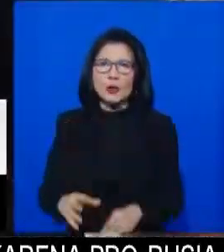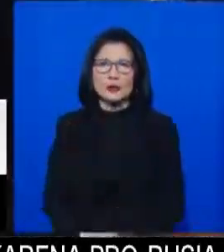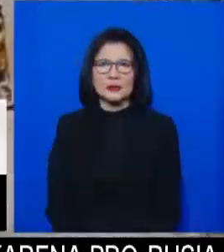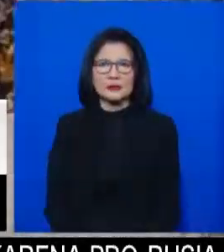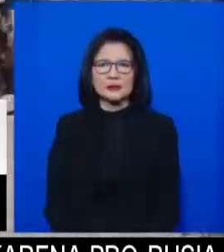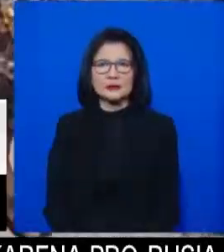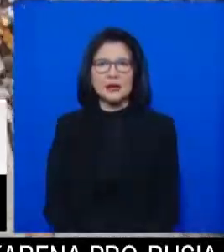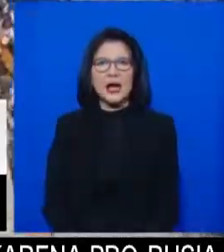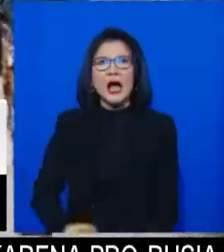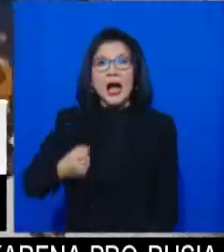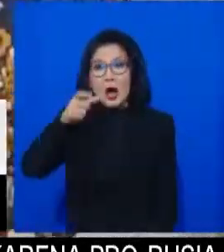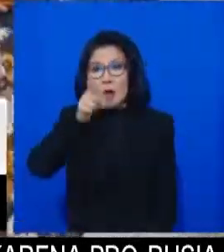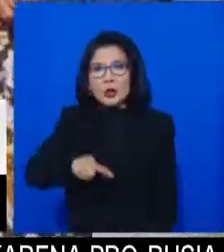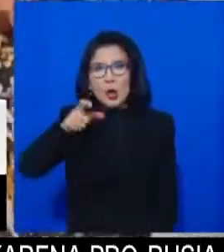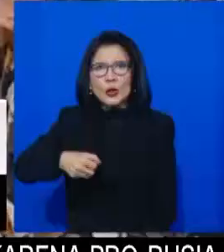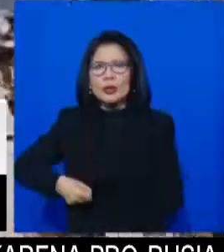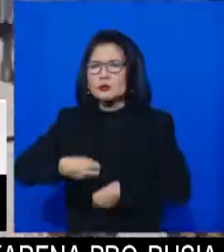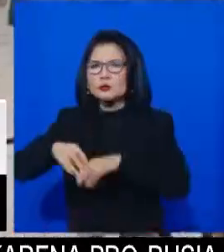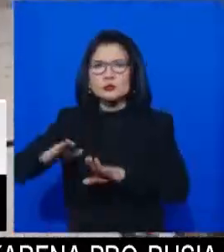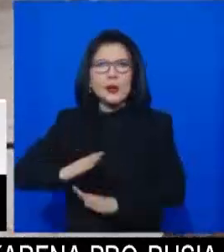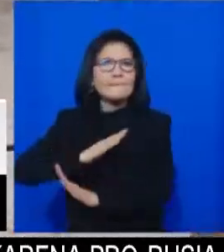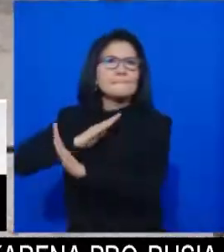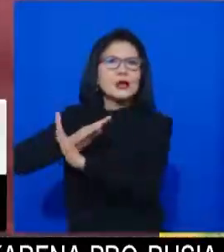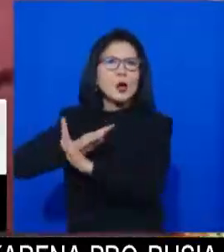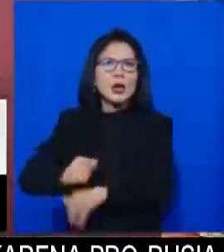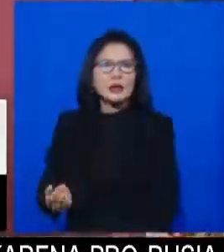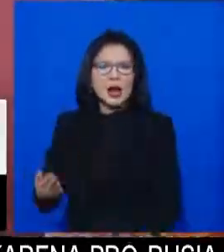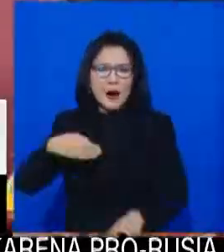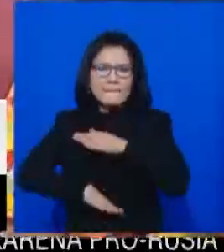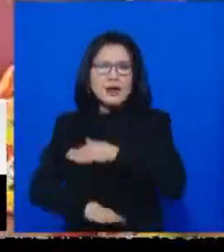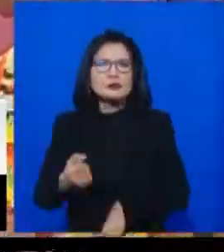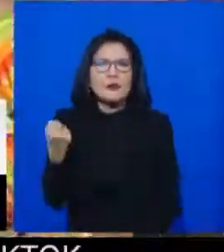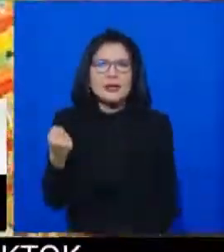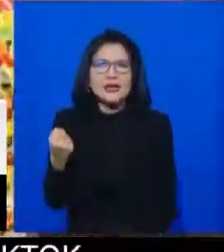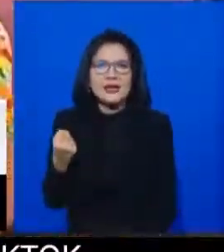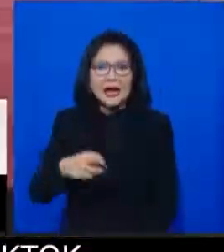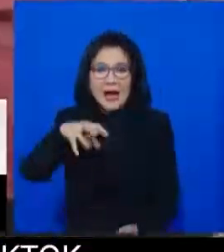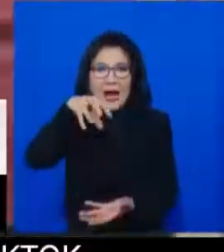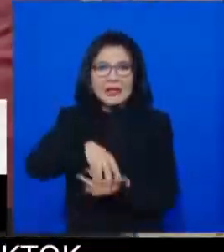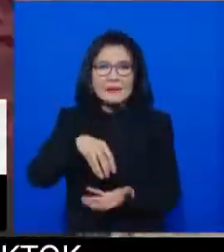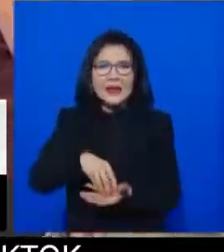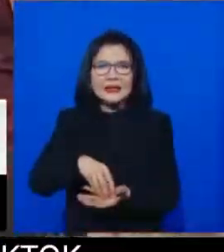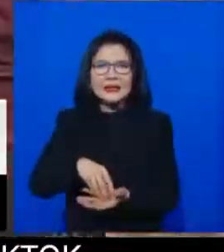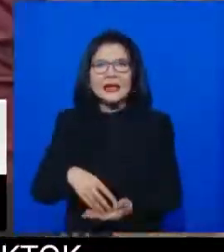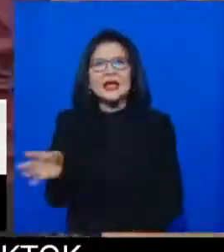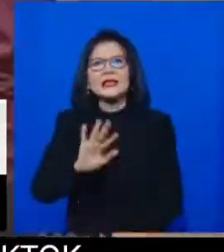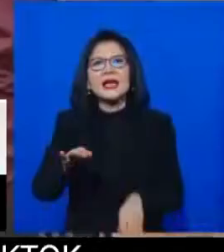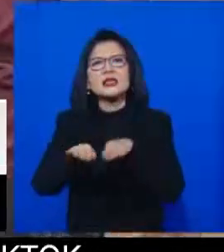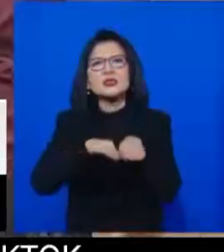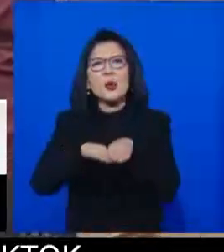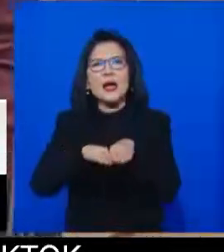Pedagang justru melakukan perlawanan dan menolak direlokasi masuk ke area pasar lantaran lapak yang disediakan tidak sesuai dengan